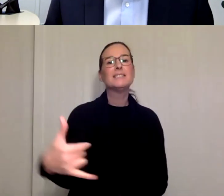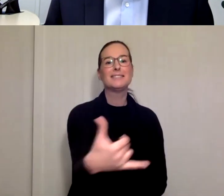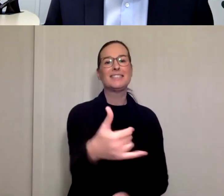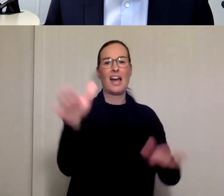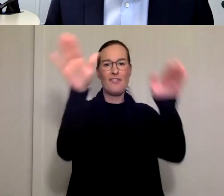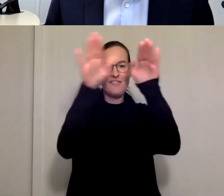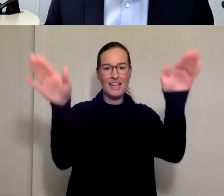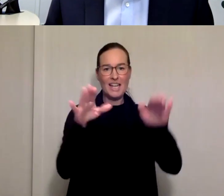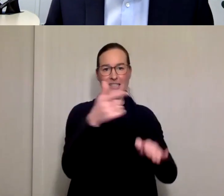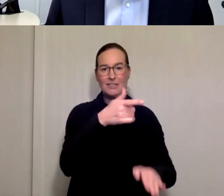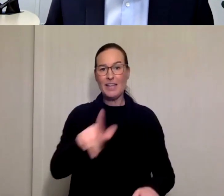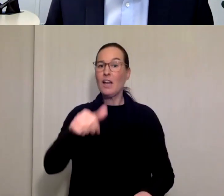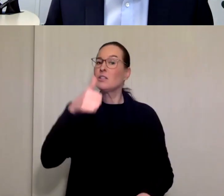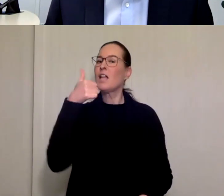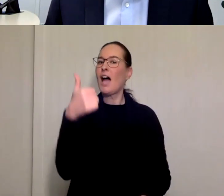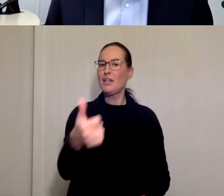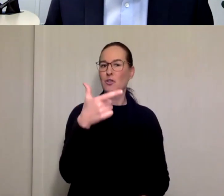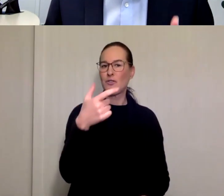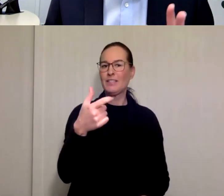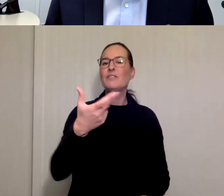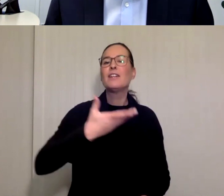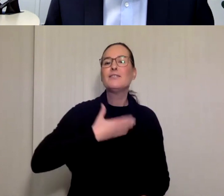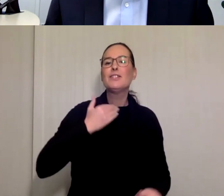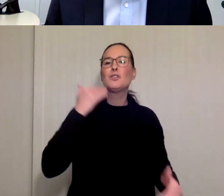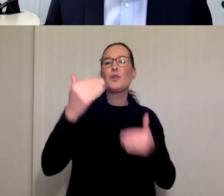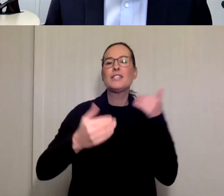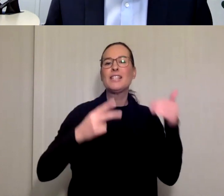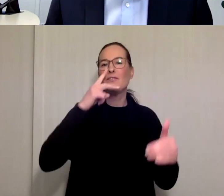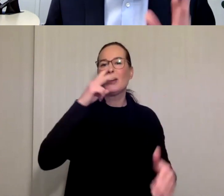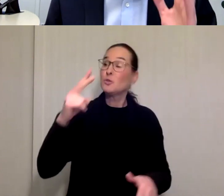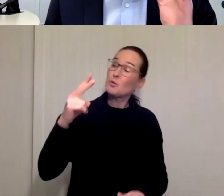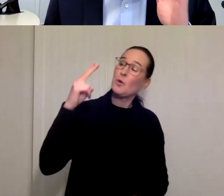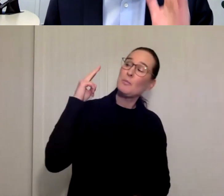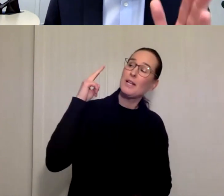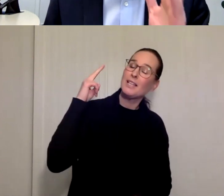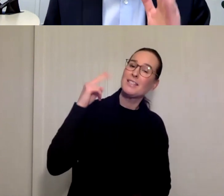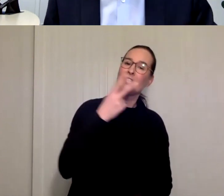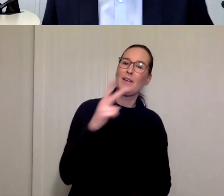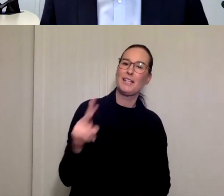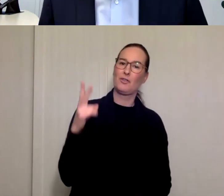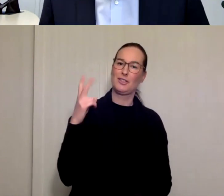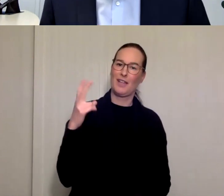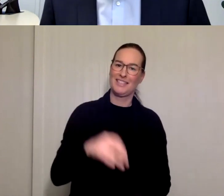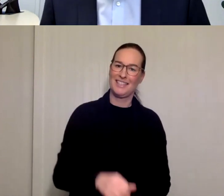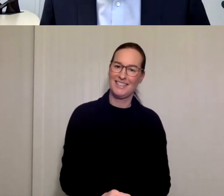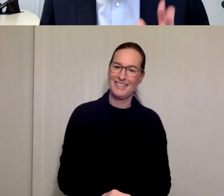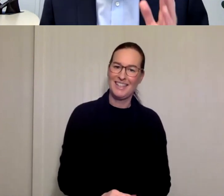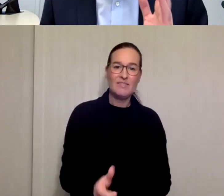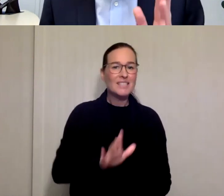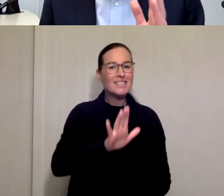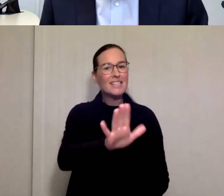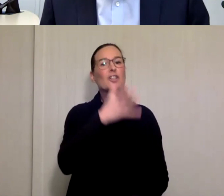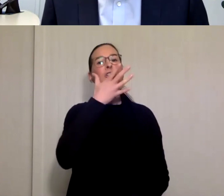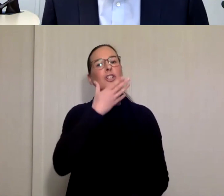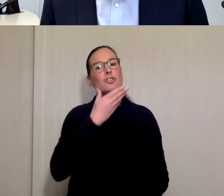Weihnachten 2021, erzählen, wenn Sie an 2020 denken? Was ist Ihre schöne Geschichte, die Sie